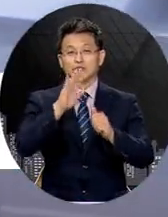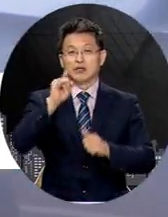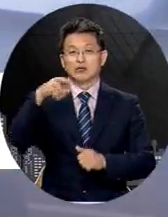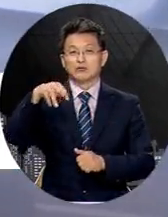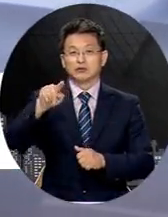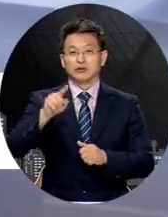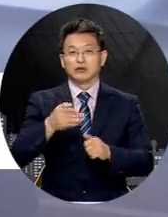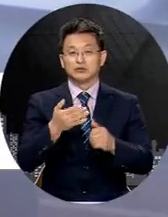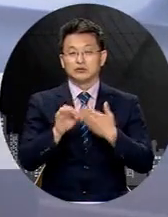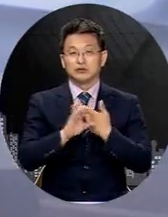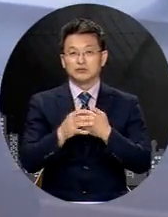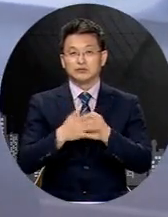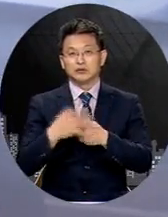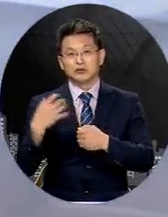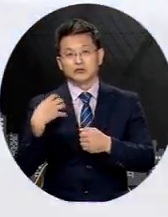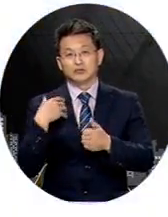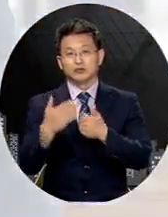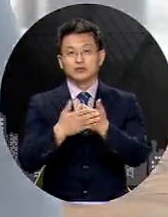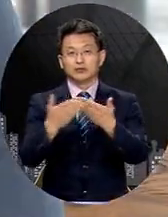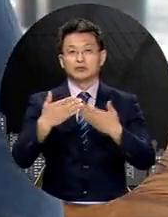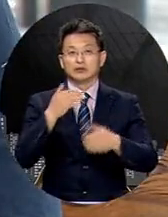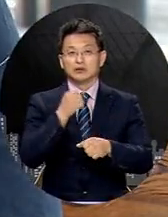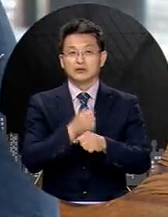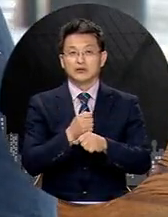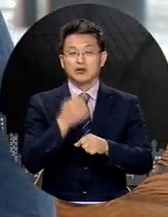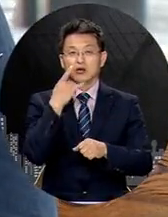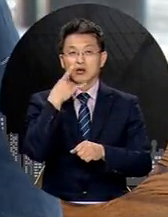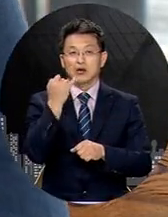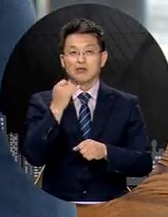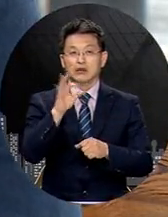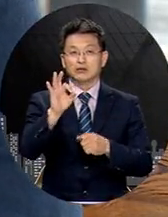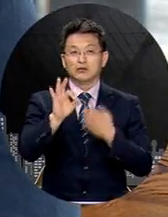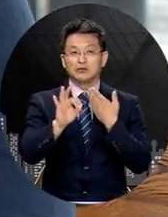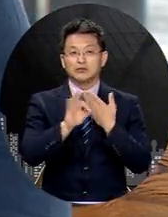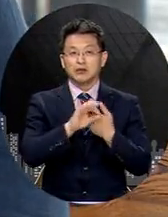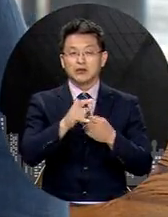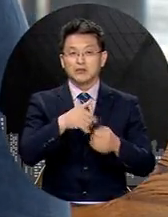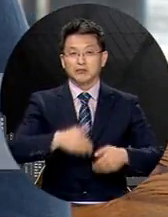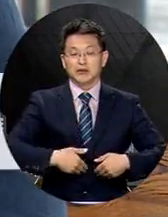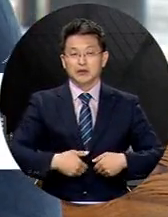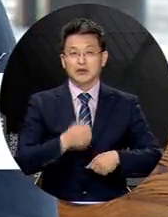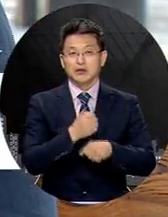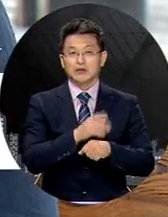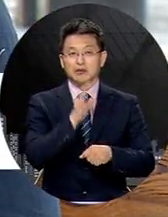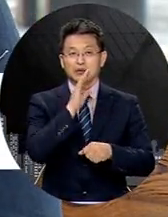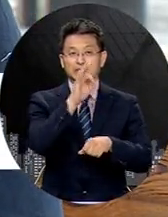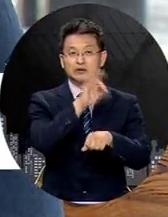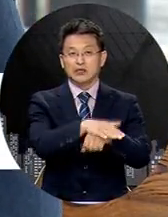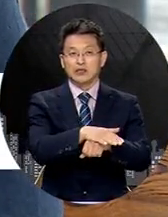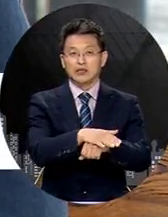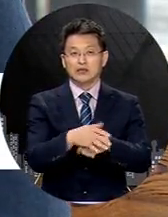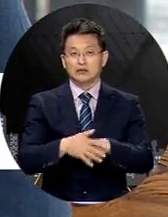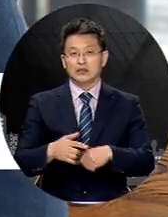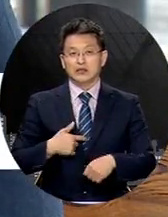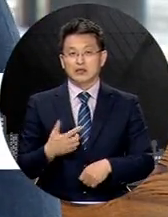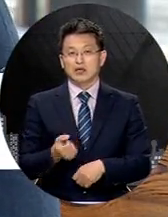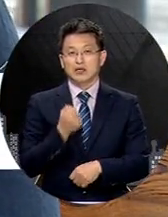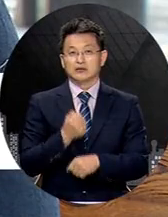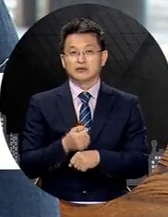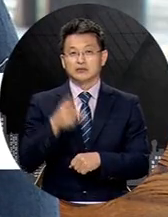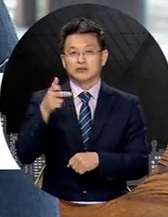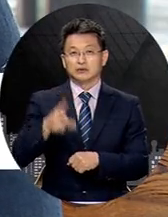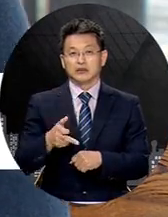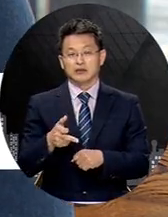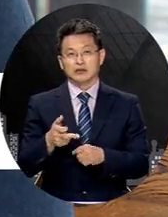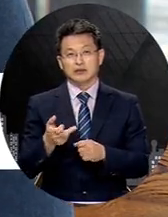시행하면서 한결 보탬이 됐습니다. 엄마 돈이면 엄마 나 이거 필요해 하고 바로 살 건데요. 네. 자기가 갖고 있는